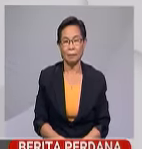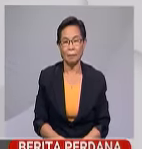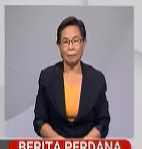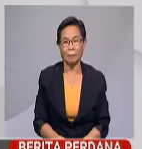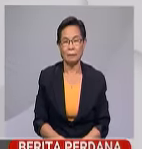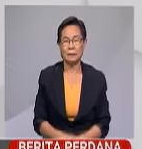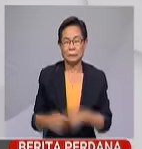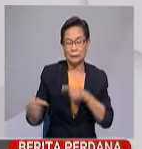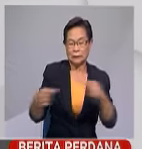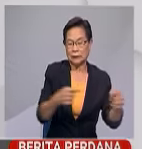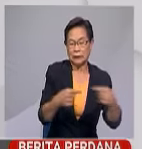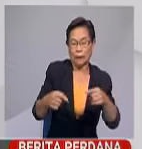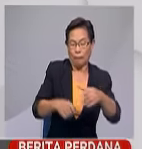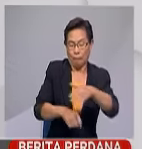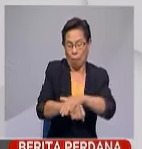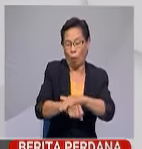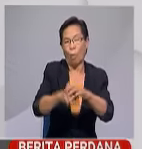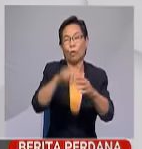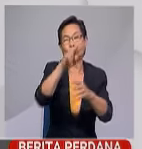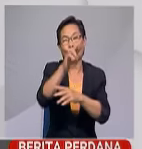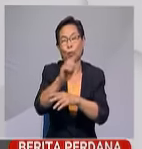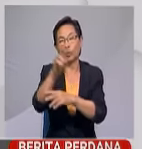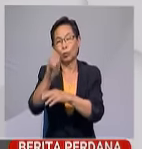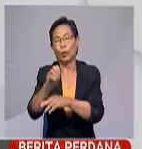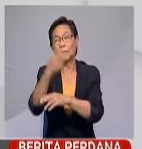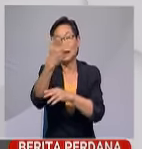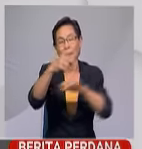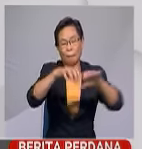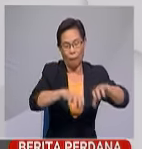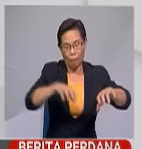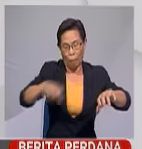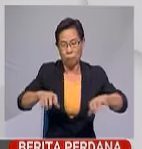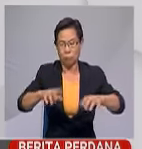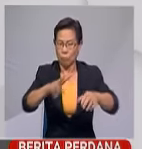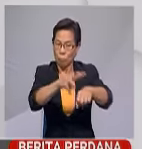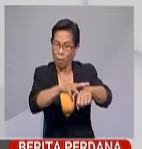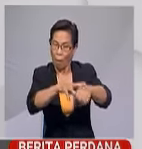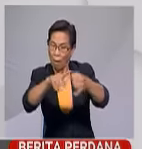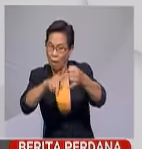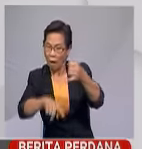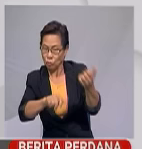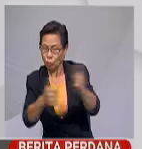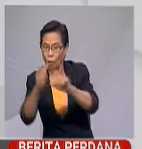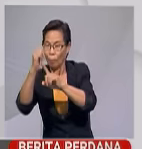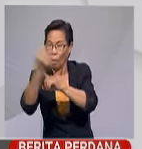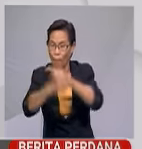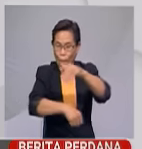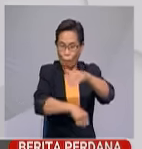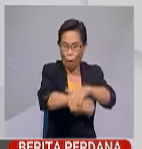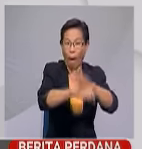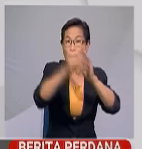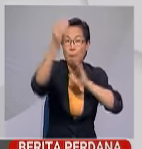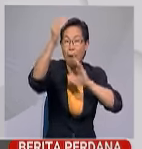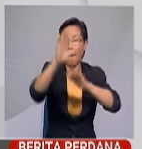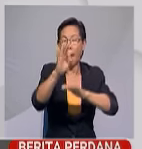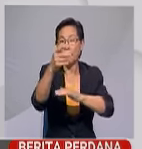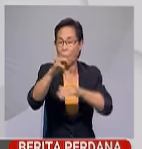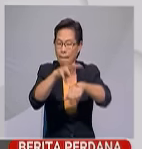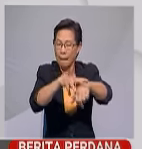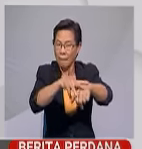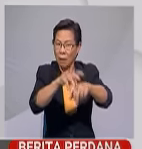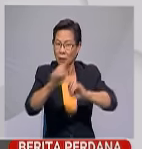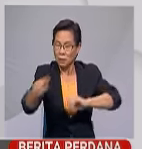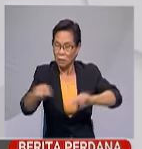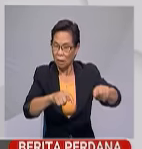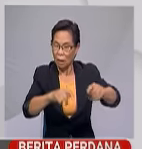Walaupun saingan Liga Bola Sepak musim 2020 bermula, tiga pasukan telah diberikan amaran terakhir oleh Persatuan Bola Sepak Malaysia, FAM, dengan